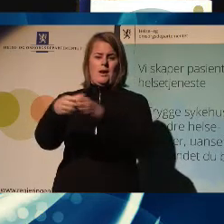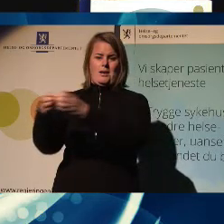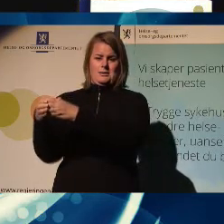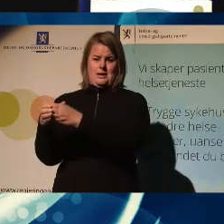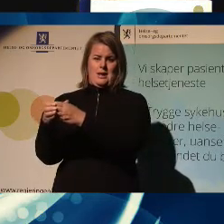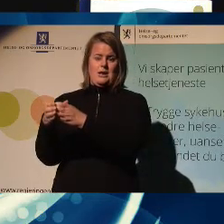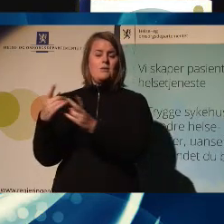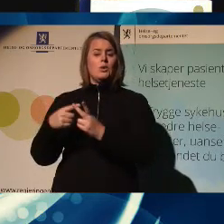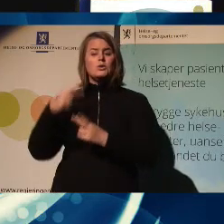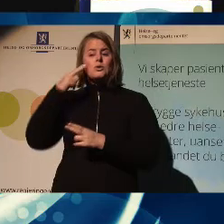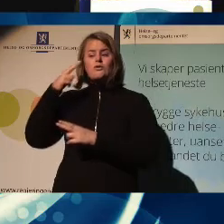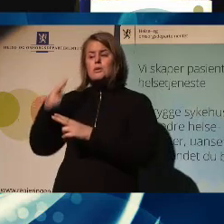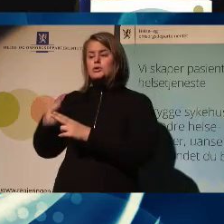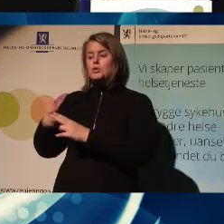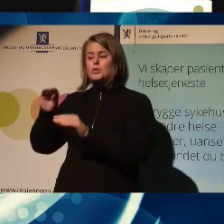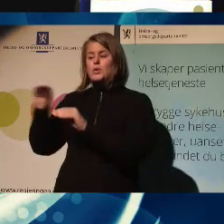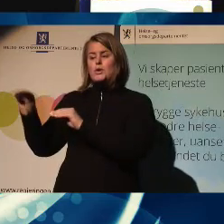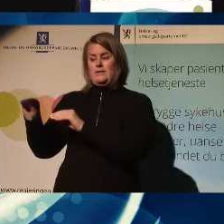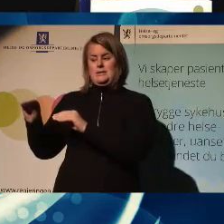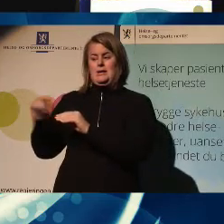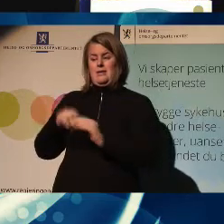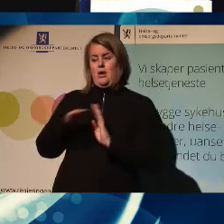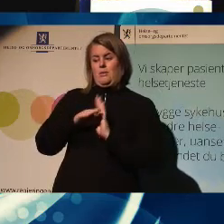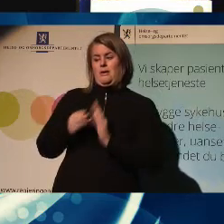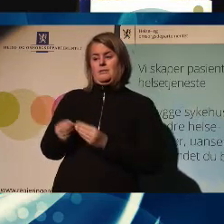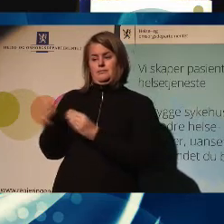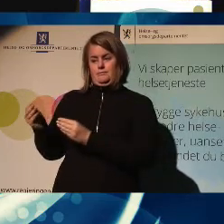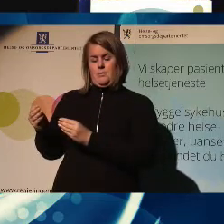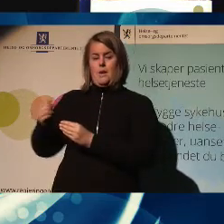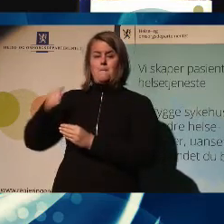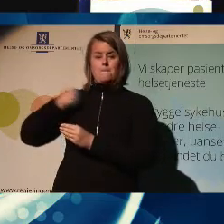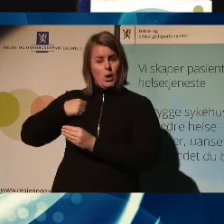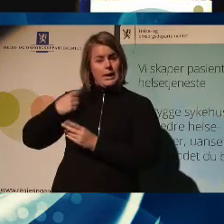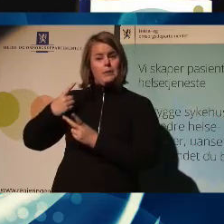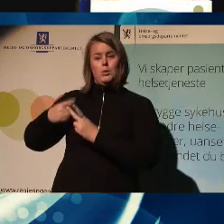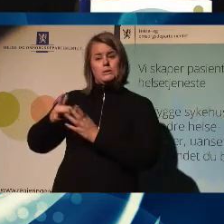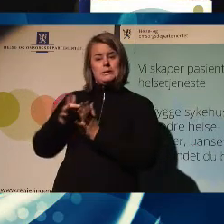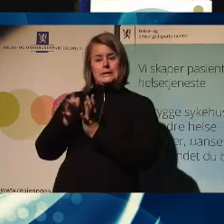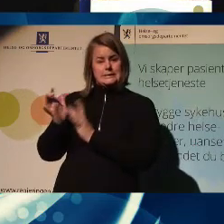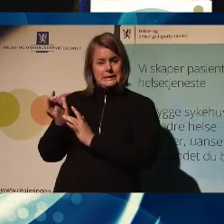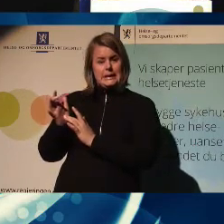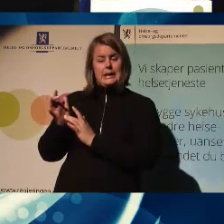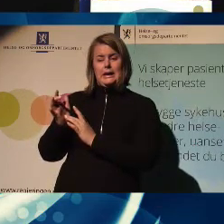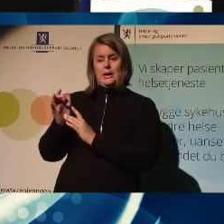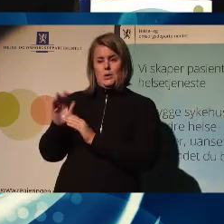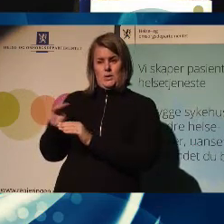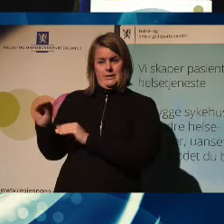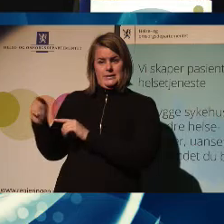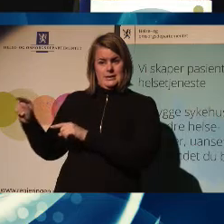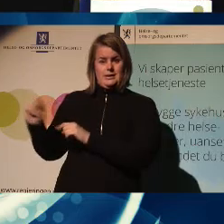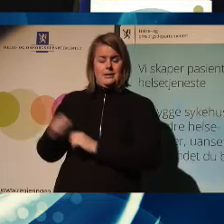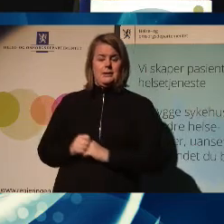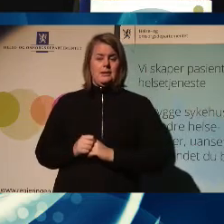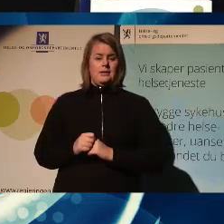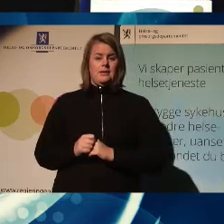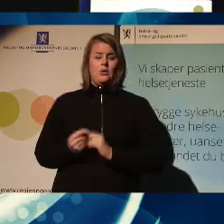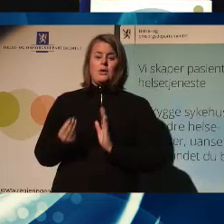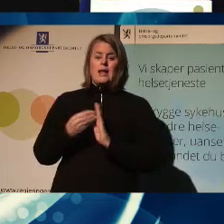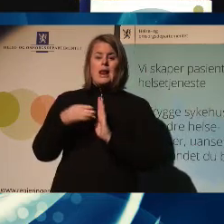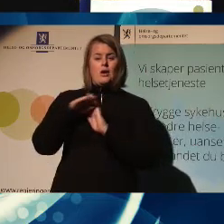undervisningsopplegget i konfirmasjonsundervisningen, både borgerlig og kristelig. Og vi har det med oss ut